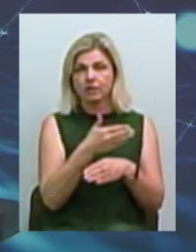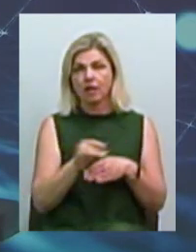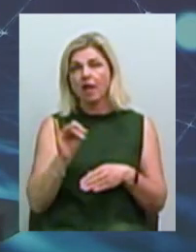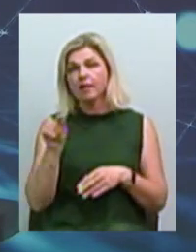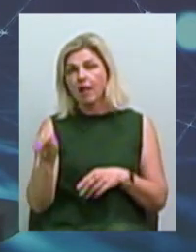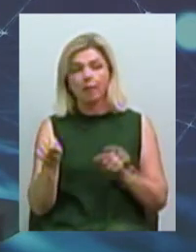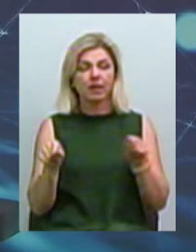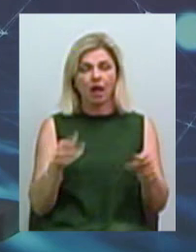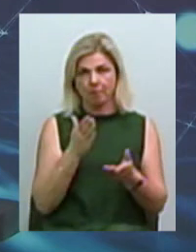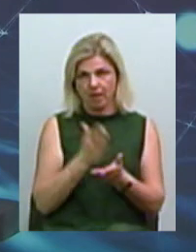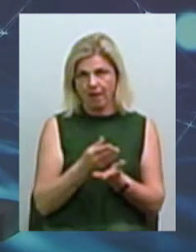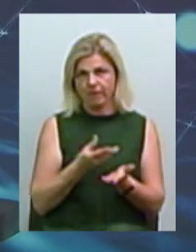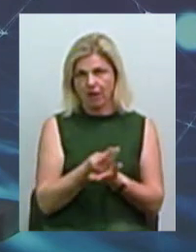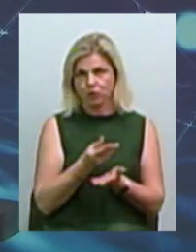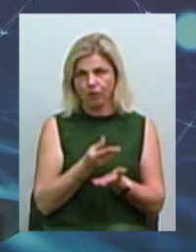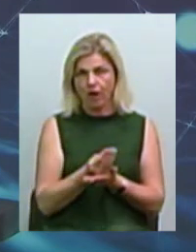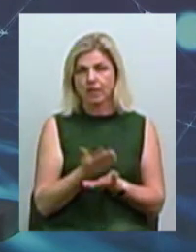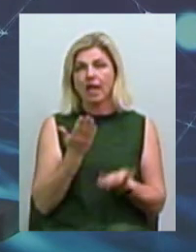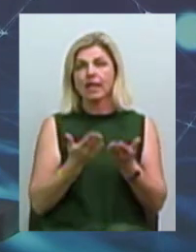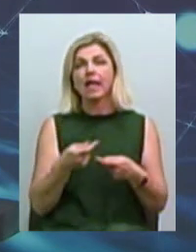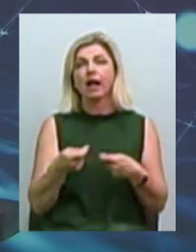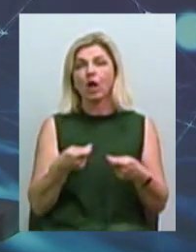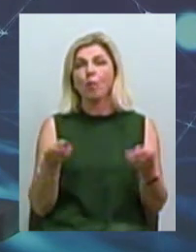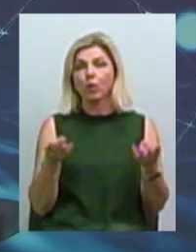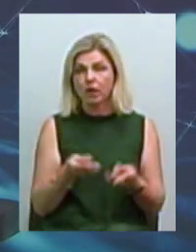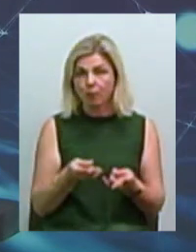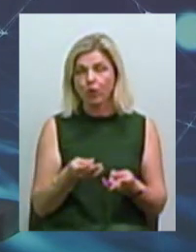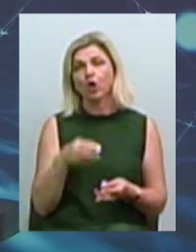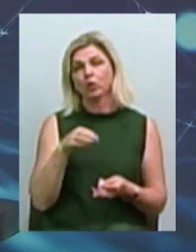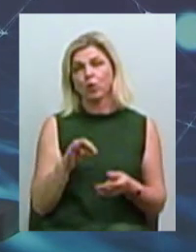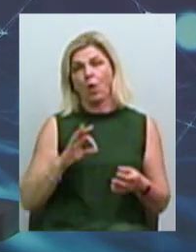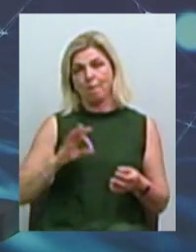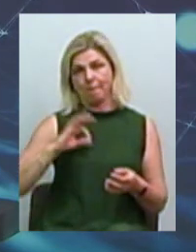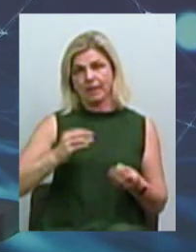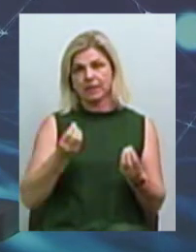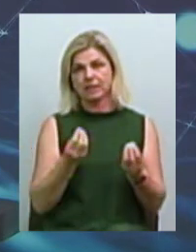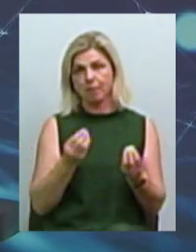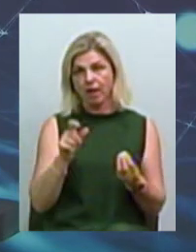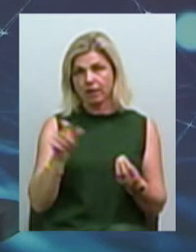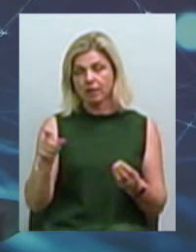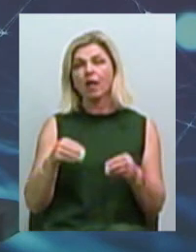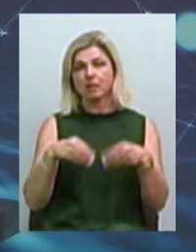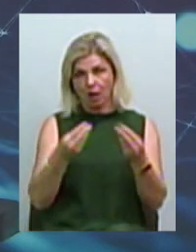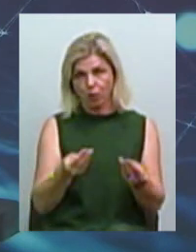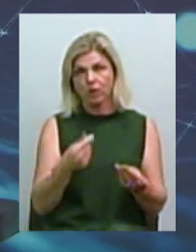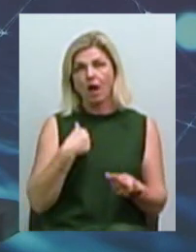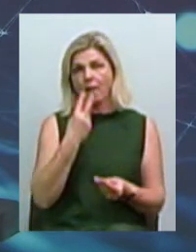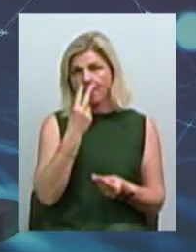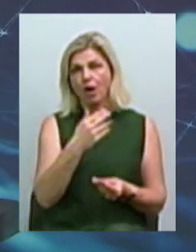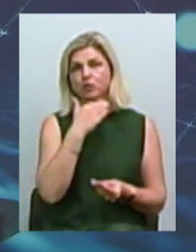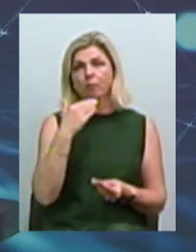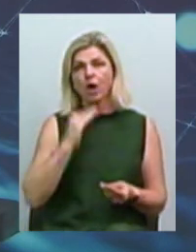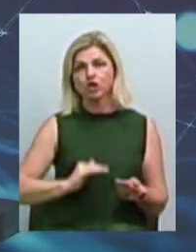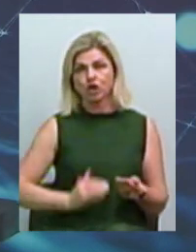і там є фінансування. І, звичайно, якщо ринок потребує, то бізнесмени це дають. І тому я бачу, що дуже багато зараз приватних